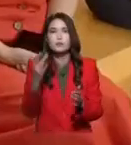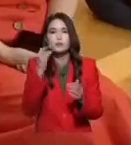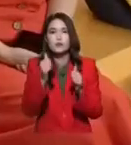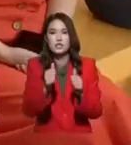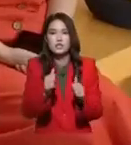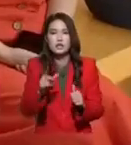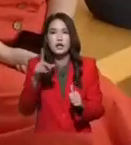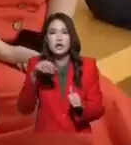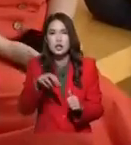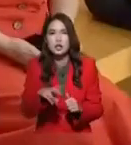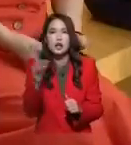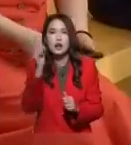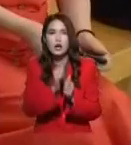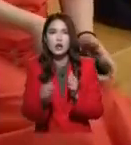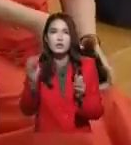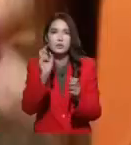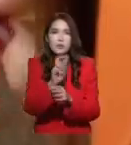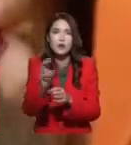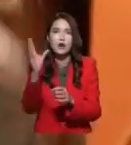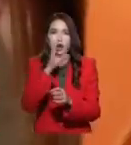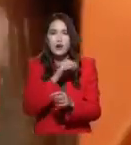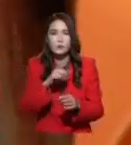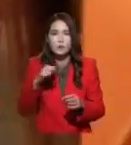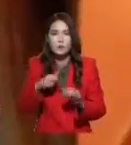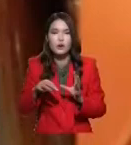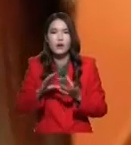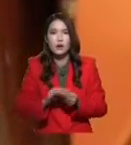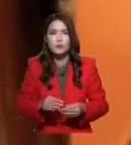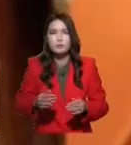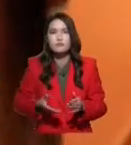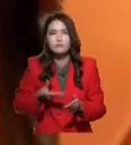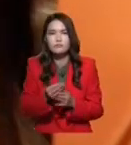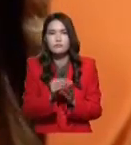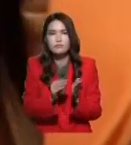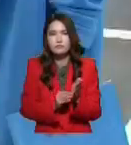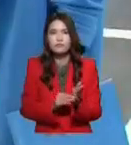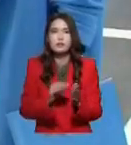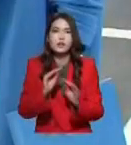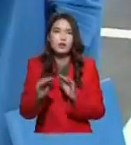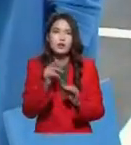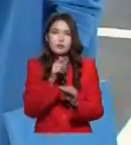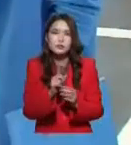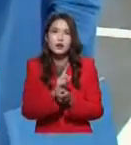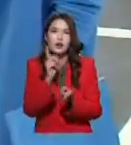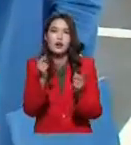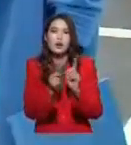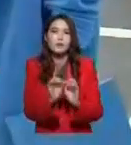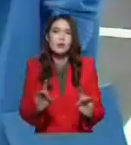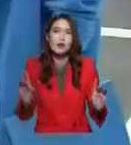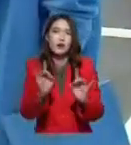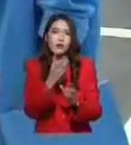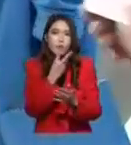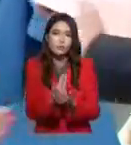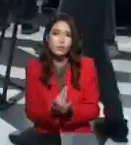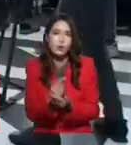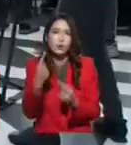на стенде в зале. Таким образом, каждый посетитель вносит свой вклад в общую картину выставки, которая постепенно превращается в коллективный рассказ.